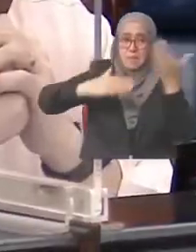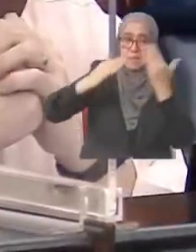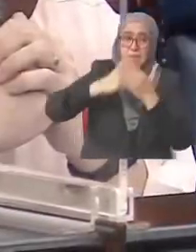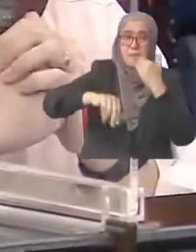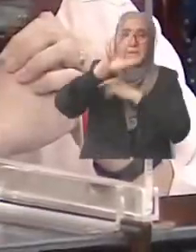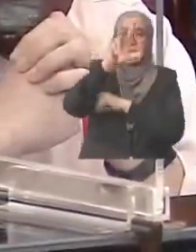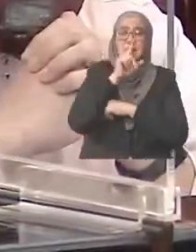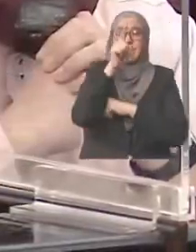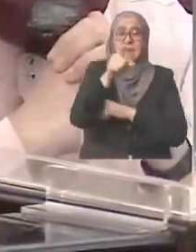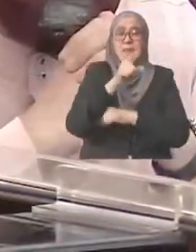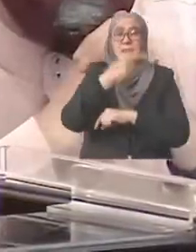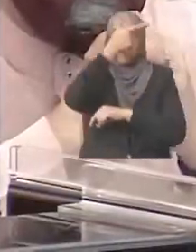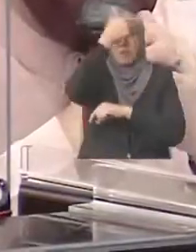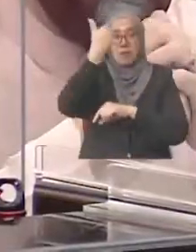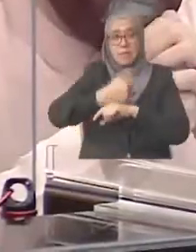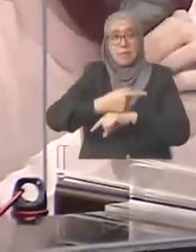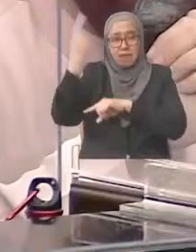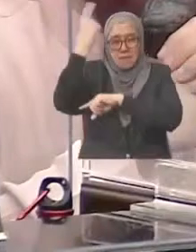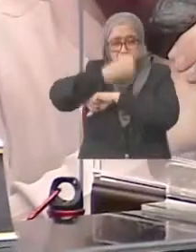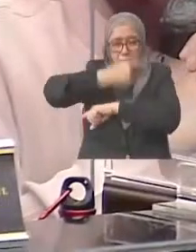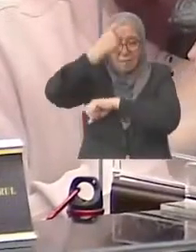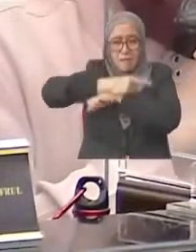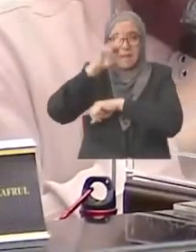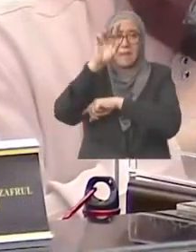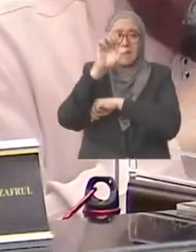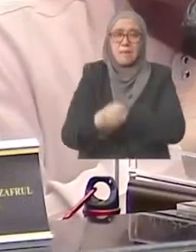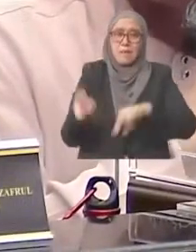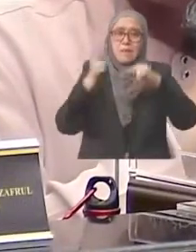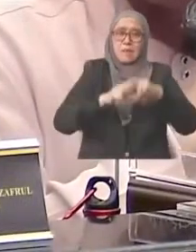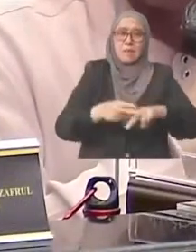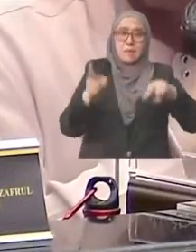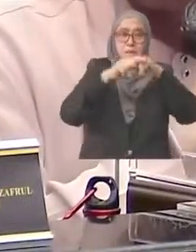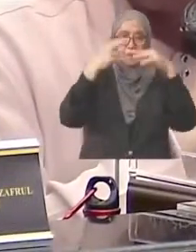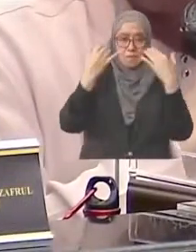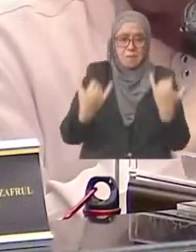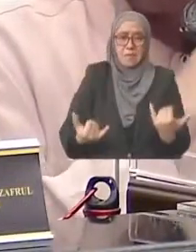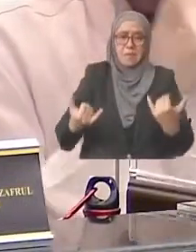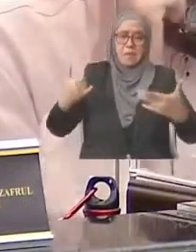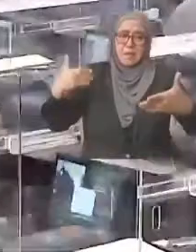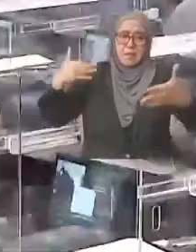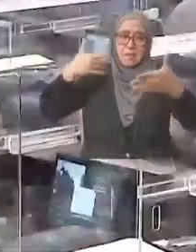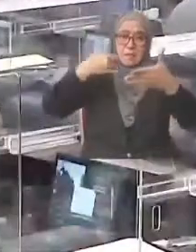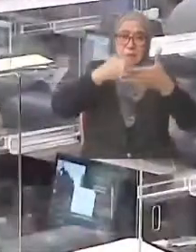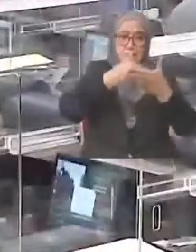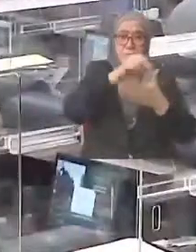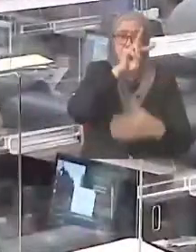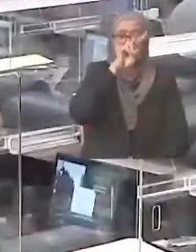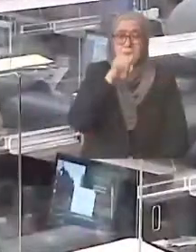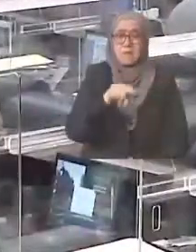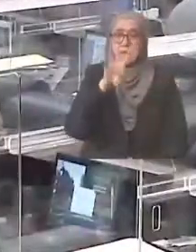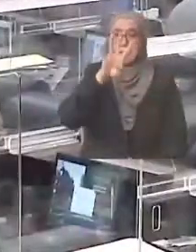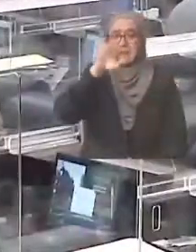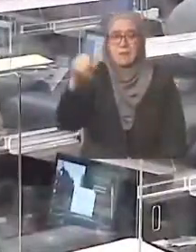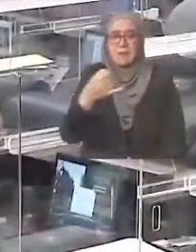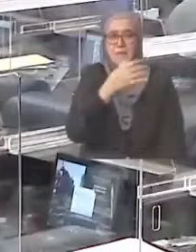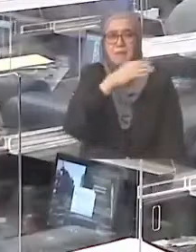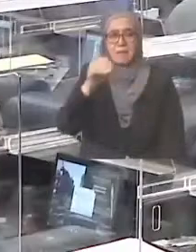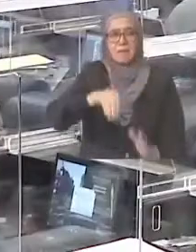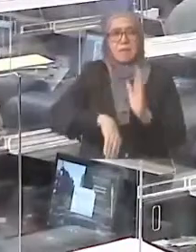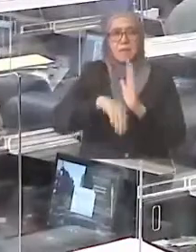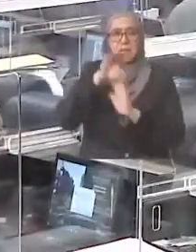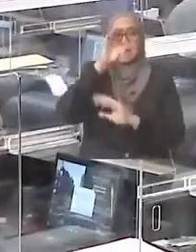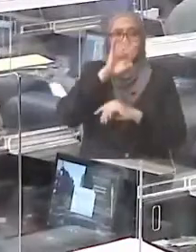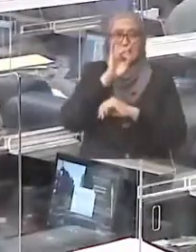kini jumlah cash direpotkan sudah menjangkau Hai dan lebih 28000 orang ahli